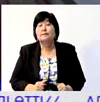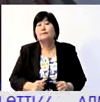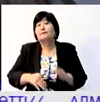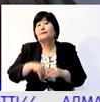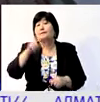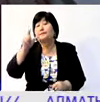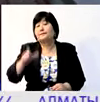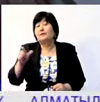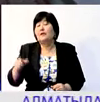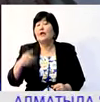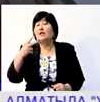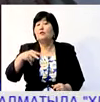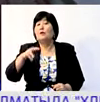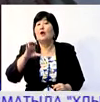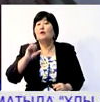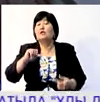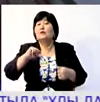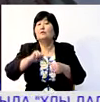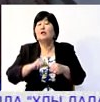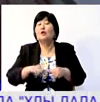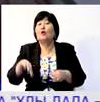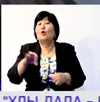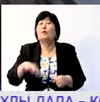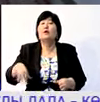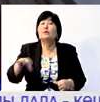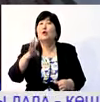Сайлаушылардың 20 маусымға белгіленген саны облыс бойынша